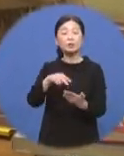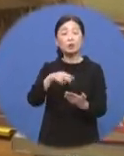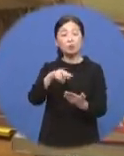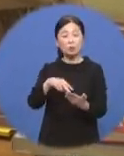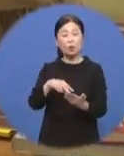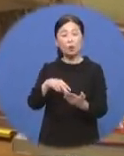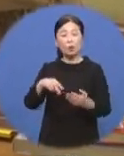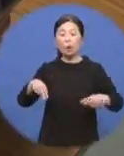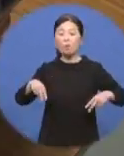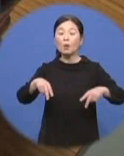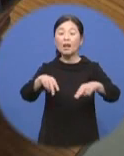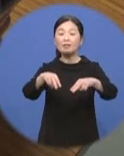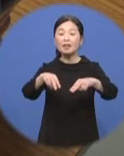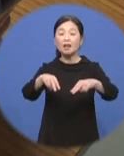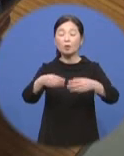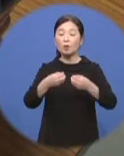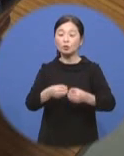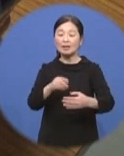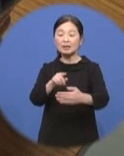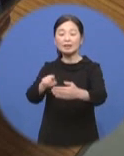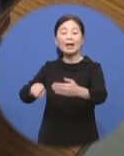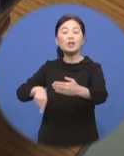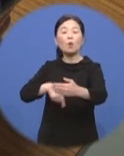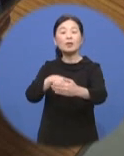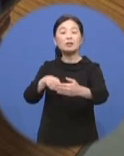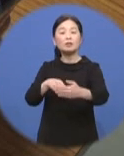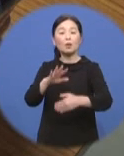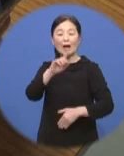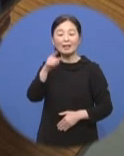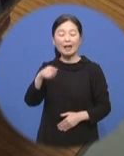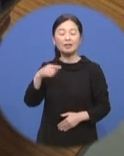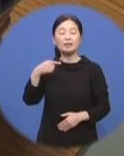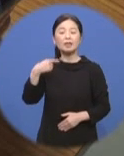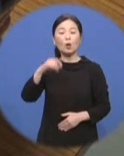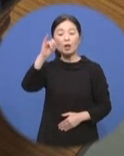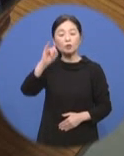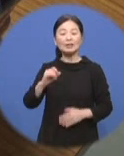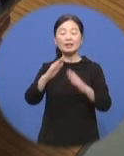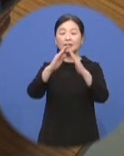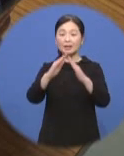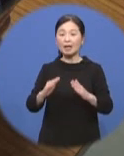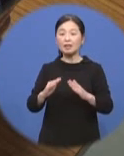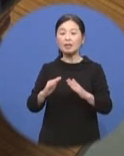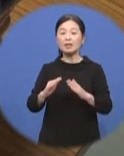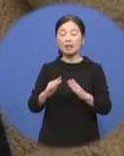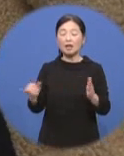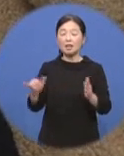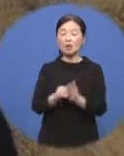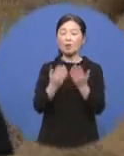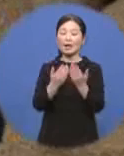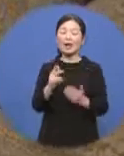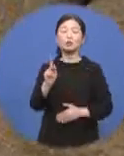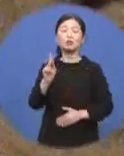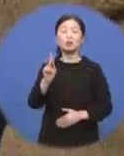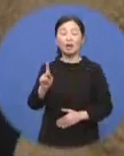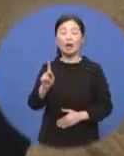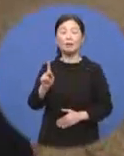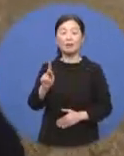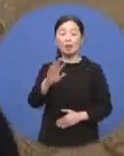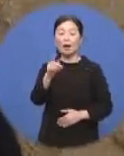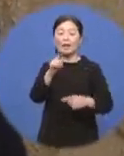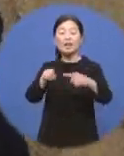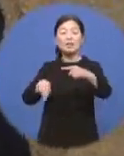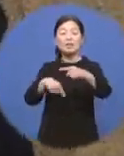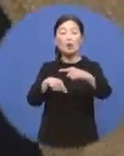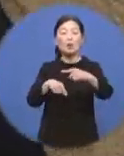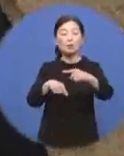の詳しい内容につきましては県教育委員会障害学習課および県庁子ども未来課でお問